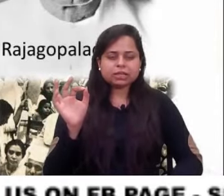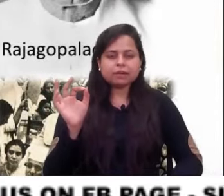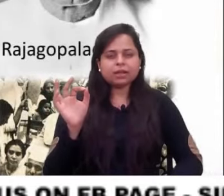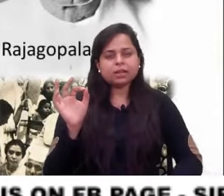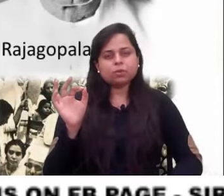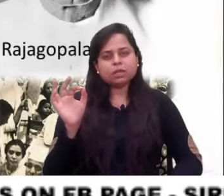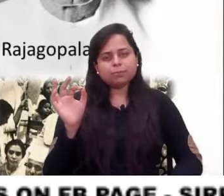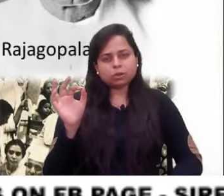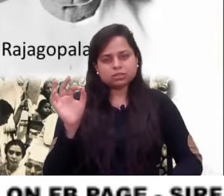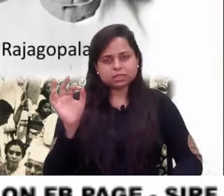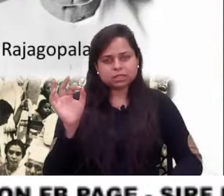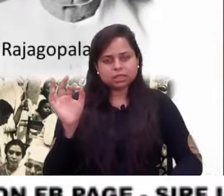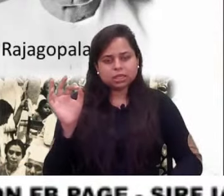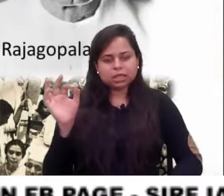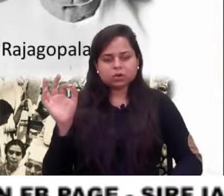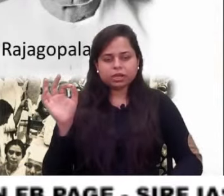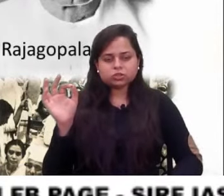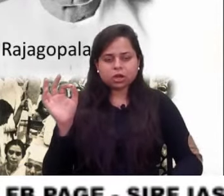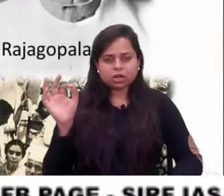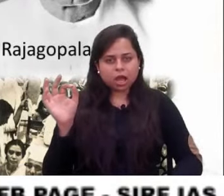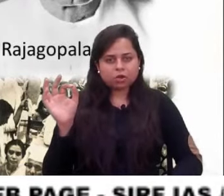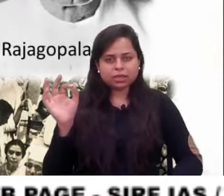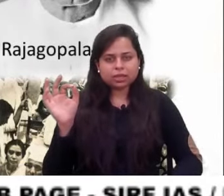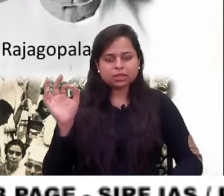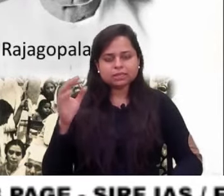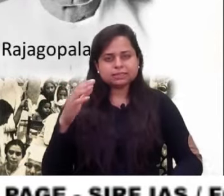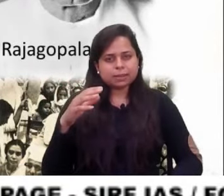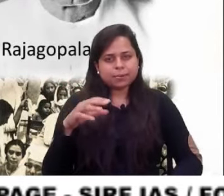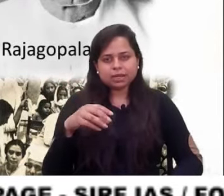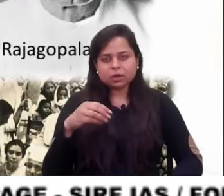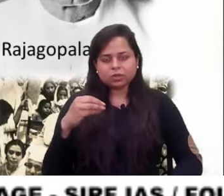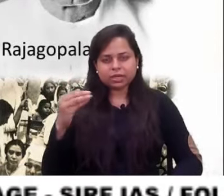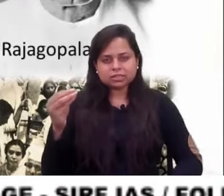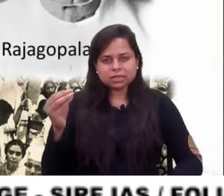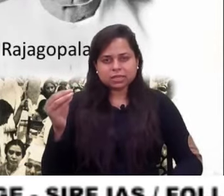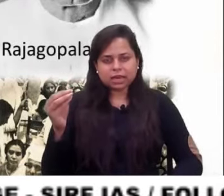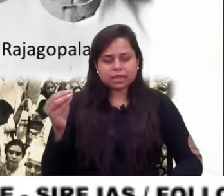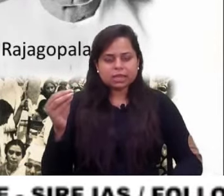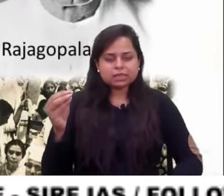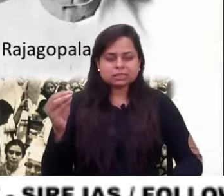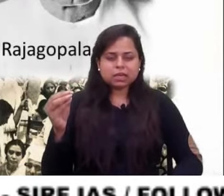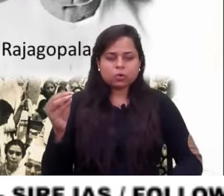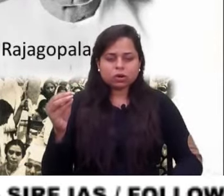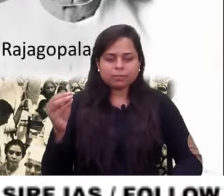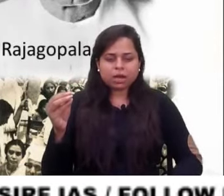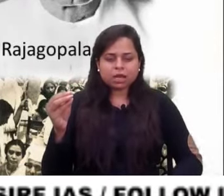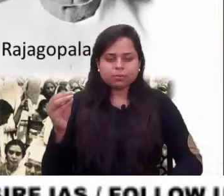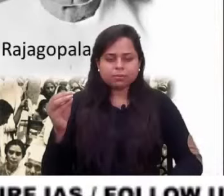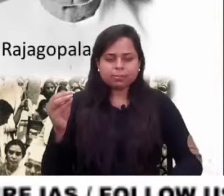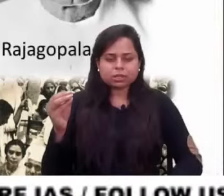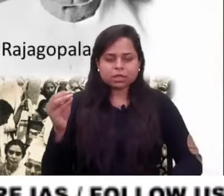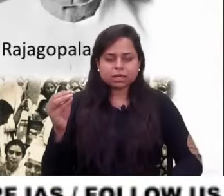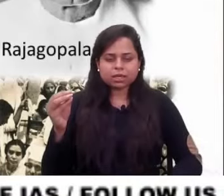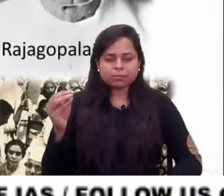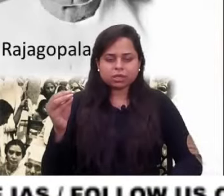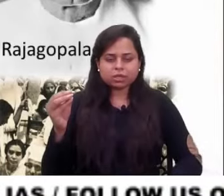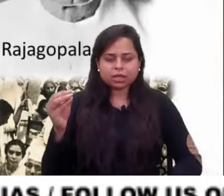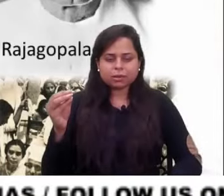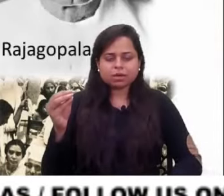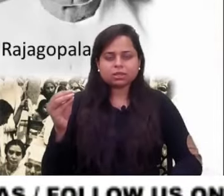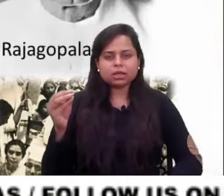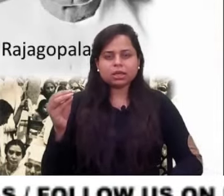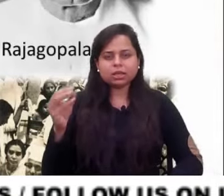डिवाइड एंड रूल की पॉलिसी से लेकर लोगों के मन